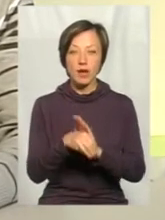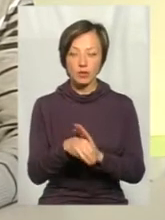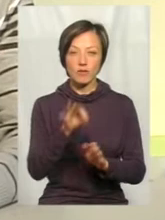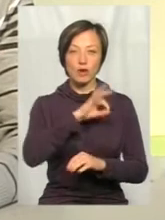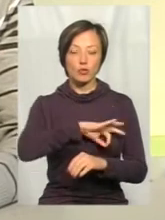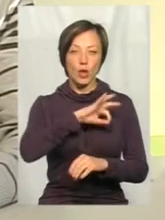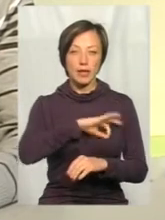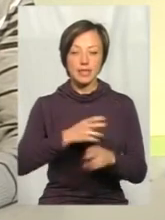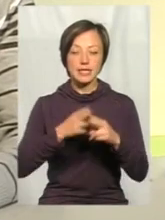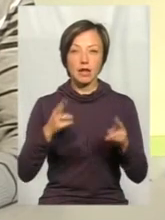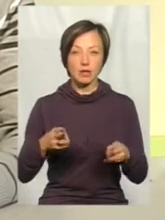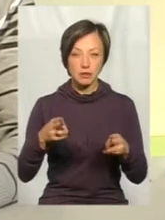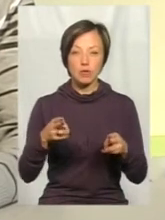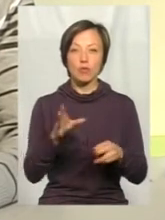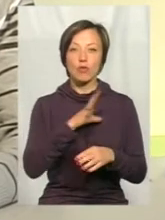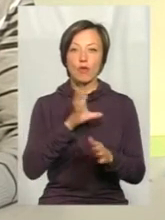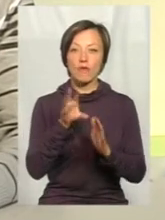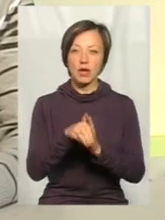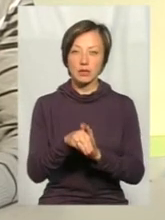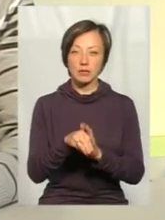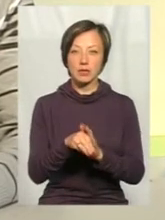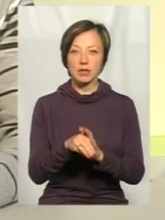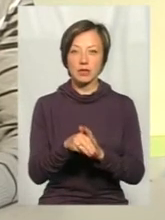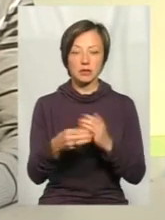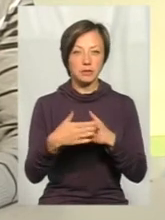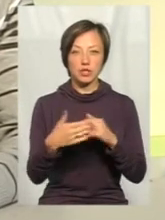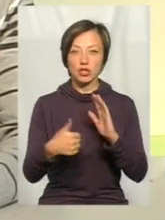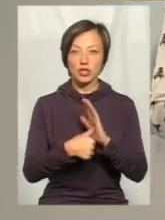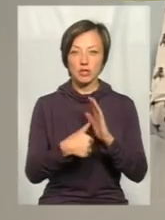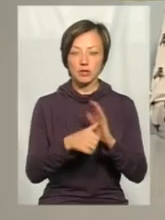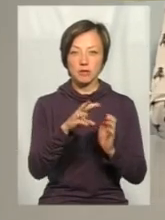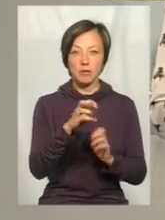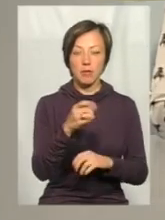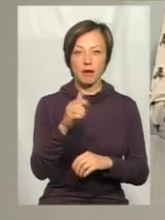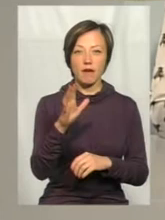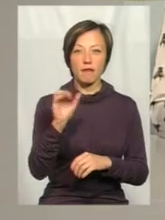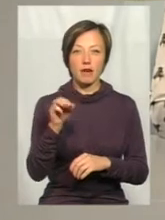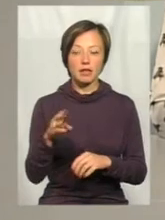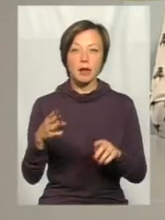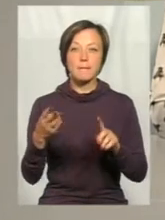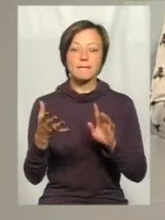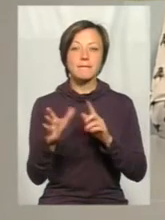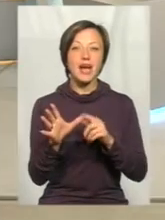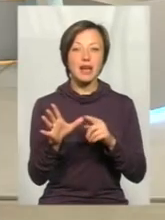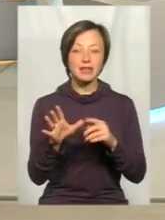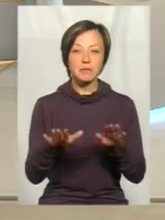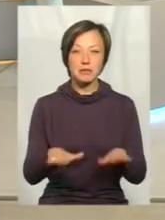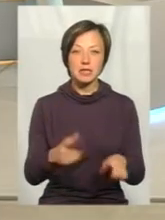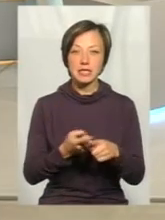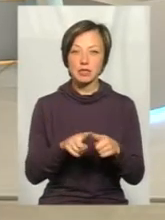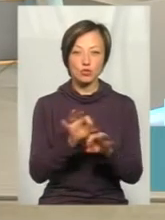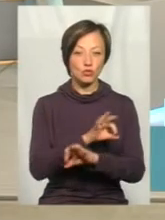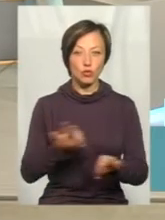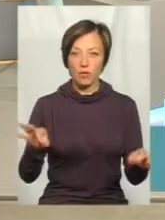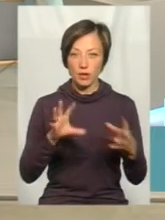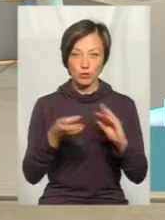експлуатацію станціям, тобто було введено там 9,6 МВт, тобто і п'яте місце це чудовий